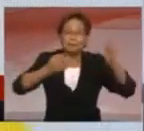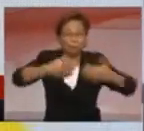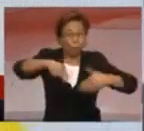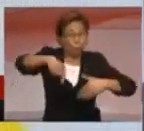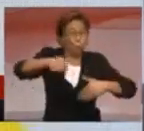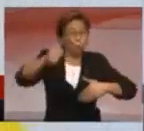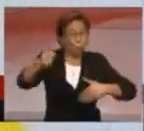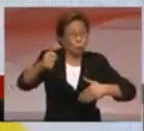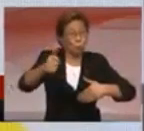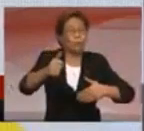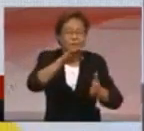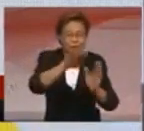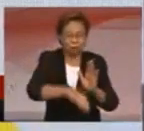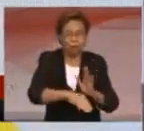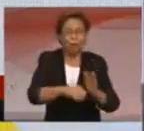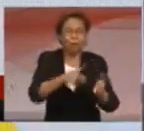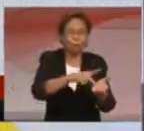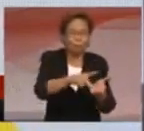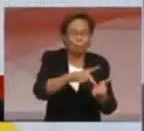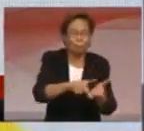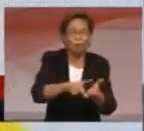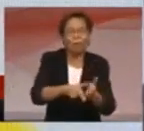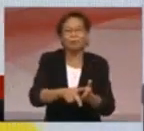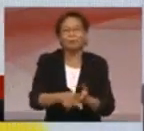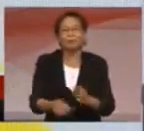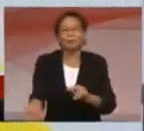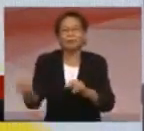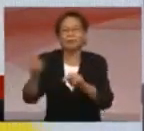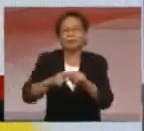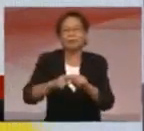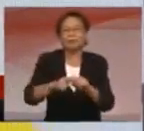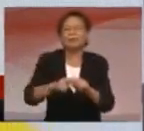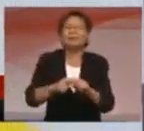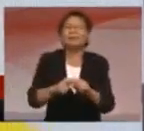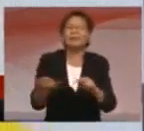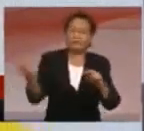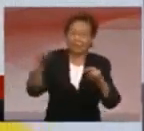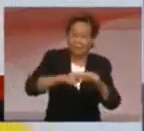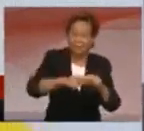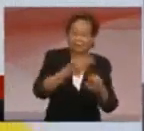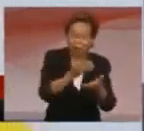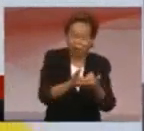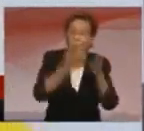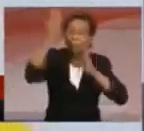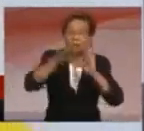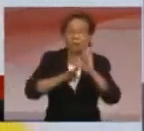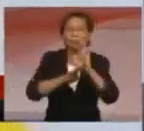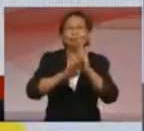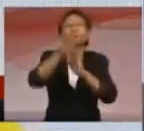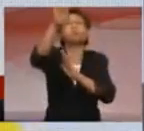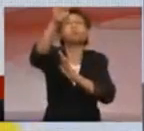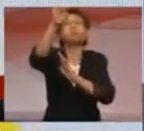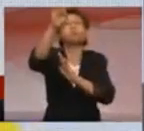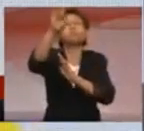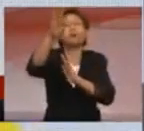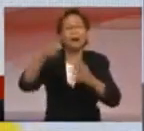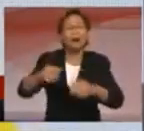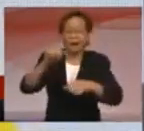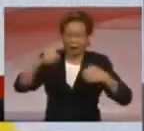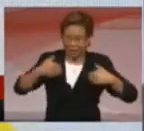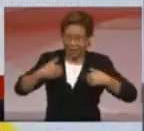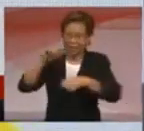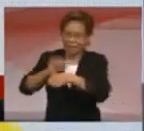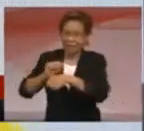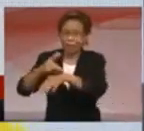berkualiti. Dengan berbelanja, kesan penggandaan dalam ekonomi akan dapat dipertingkatkan, mewujudkan peluang